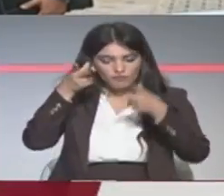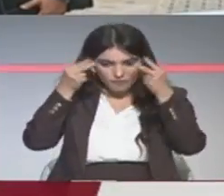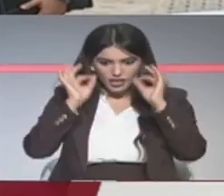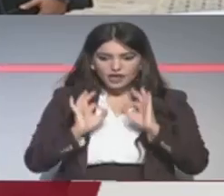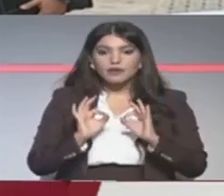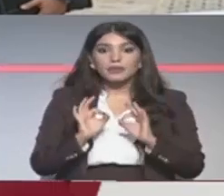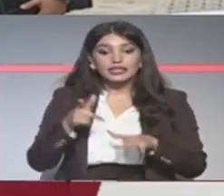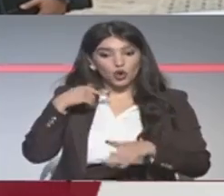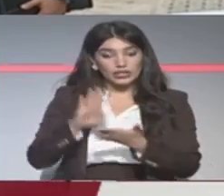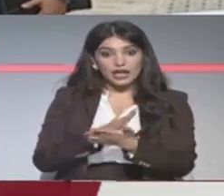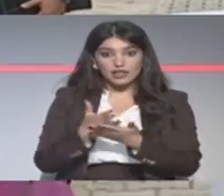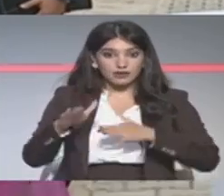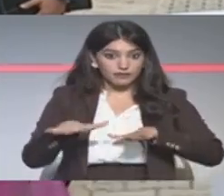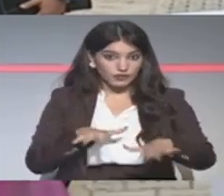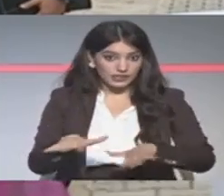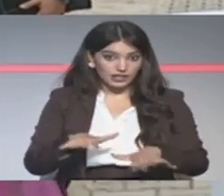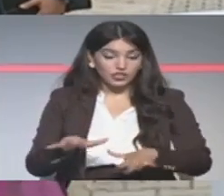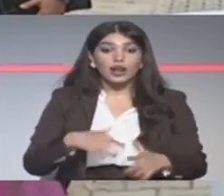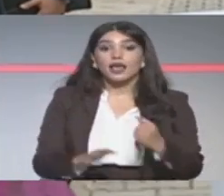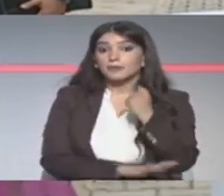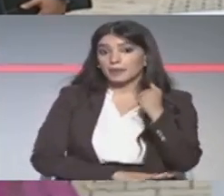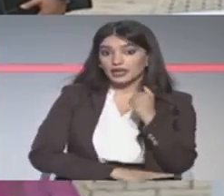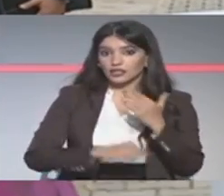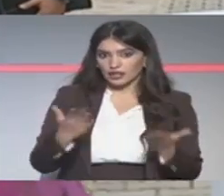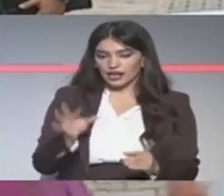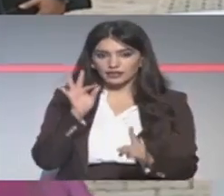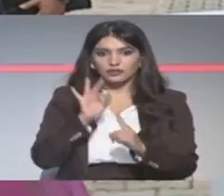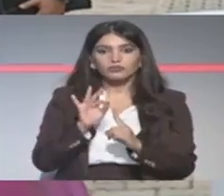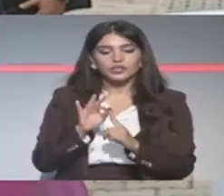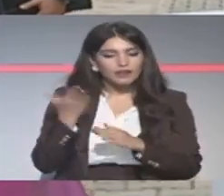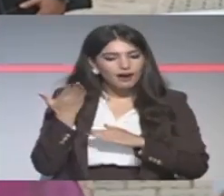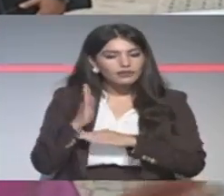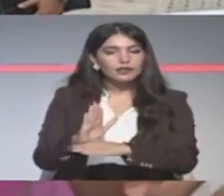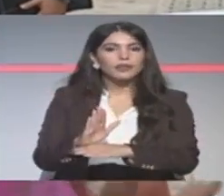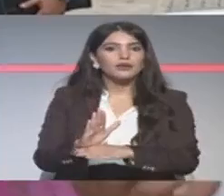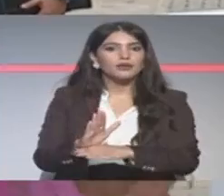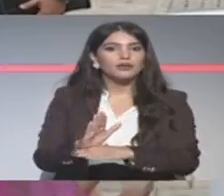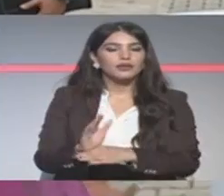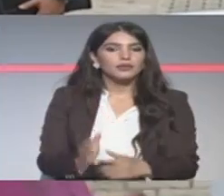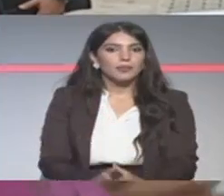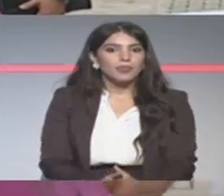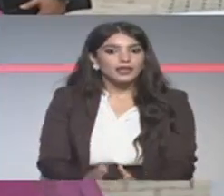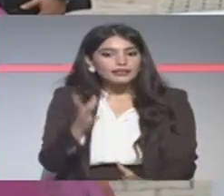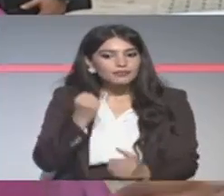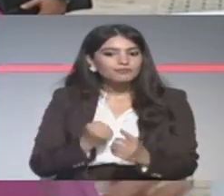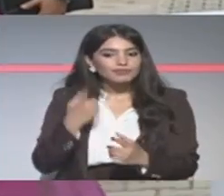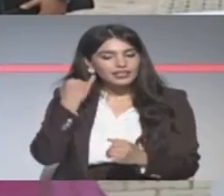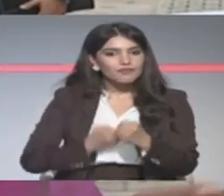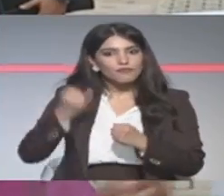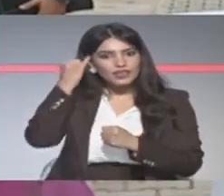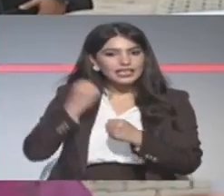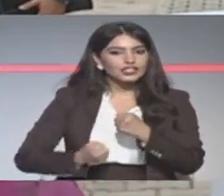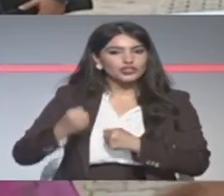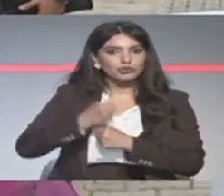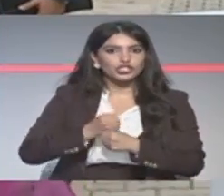رصد الاستراتيجيات الأساسية من أجل أن تخلق يعني نشأ صغيرا قادرا